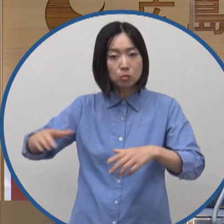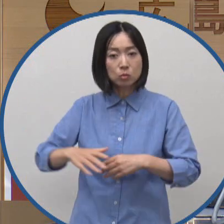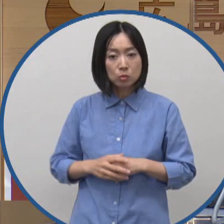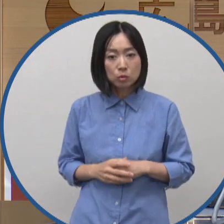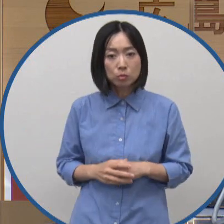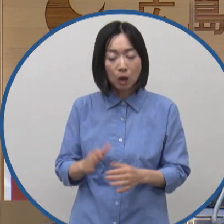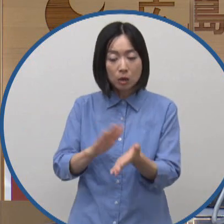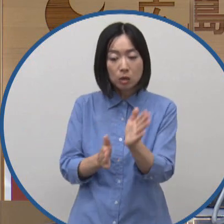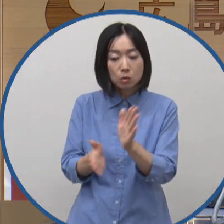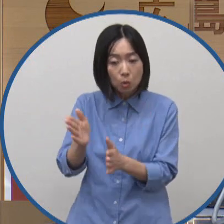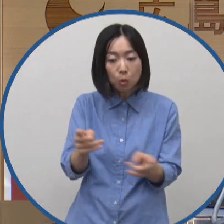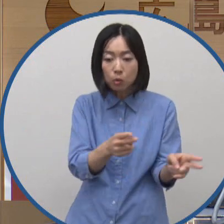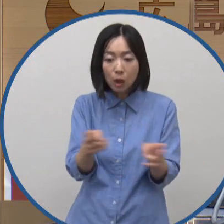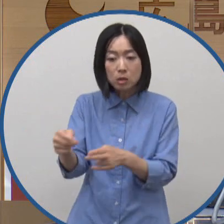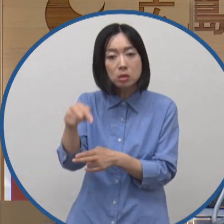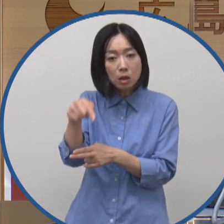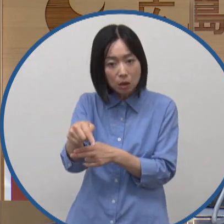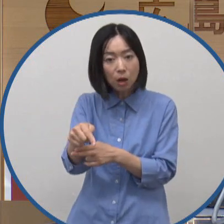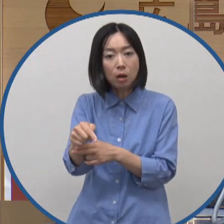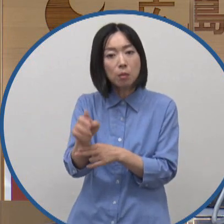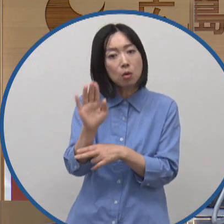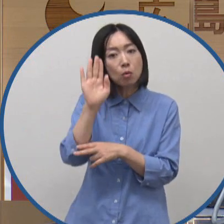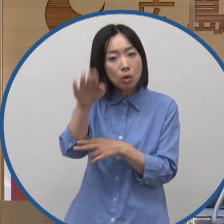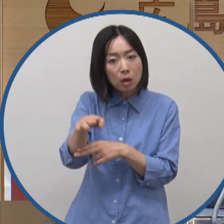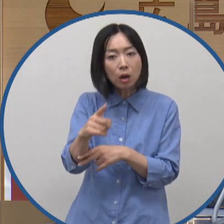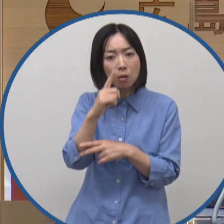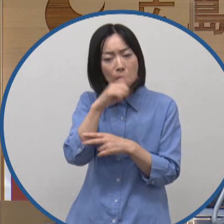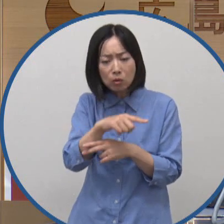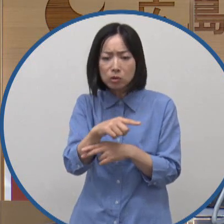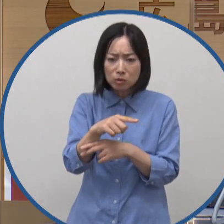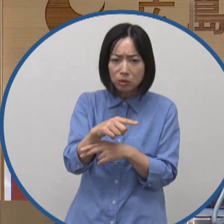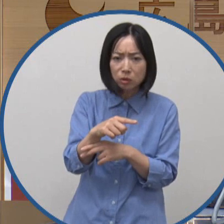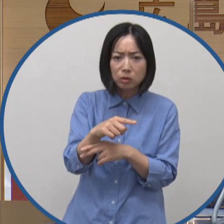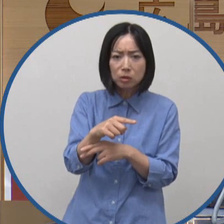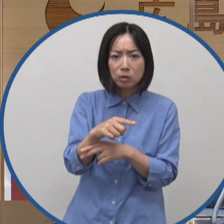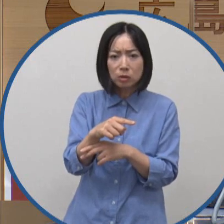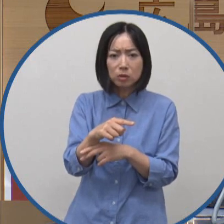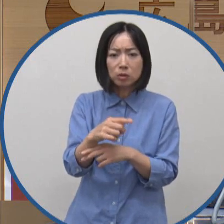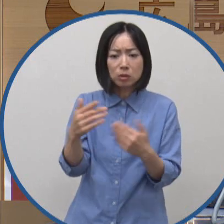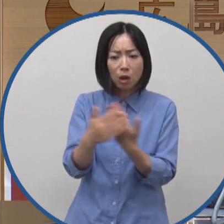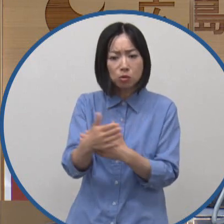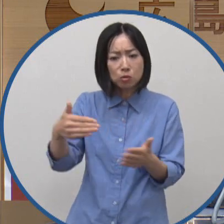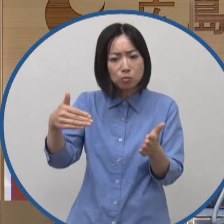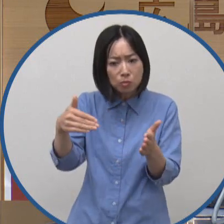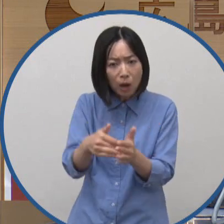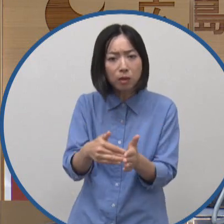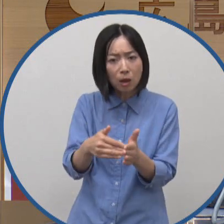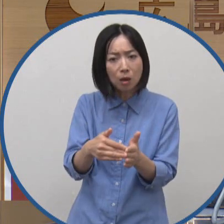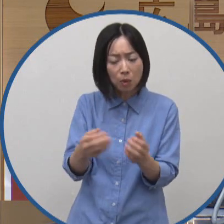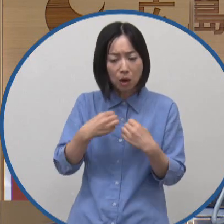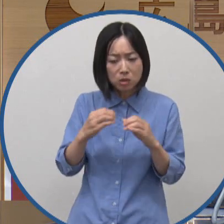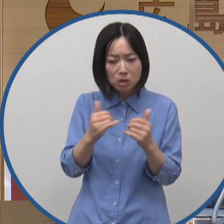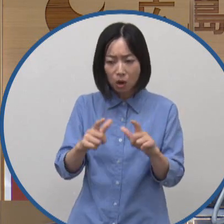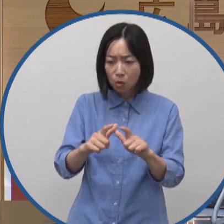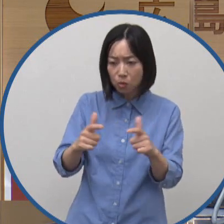療提供体制が悪化するまで感染状況がの拡大をですね、